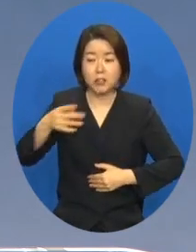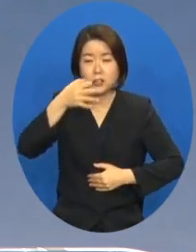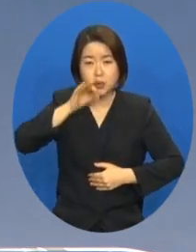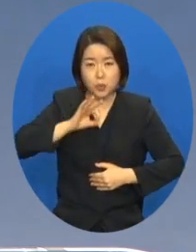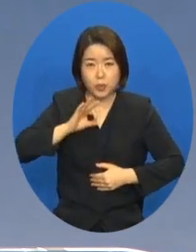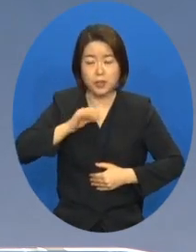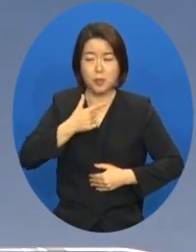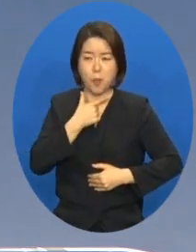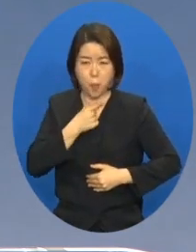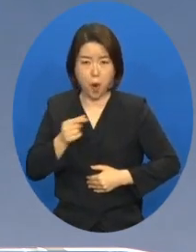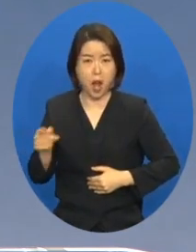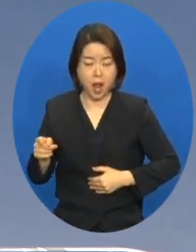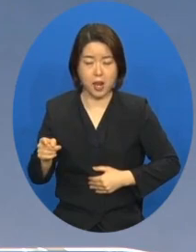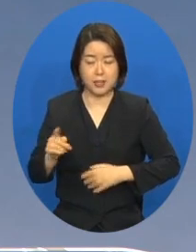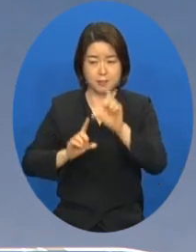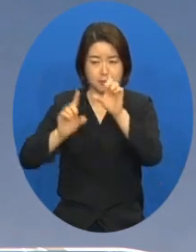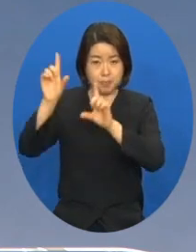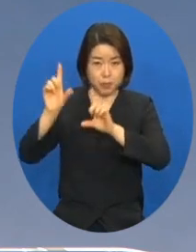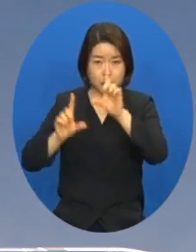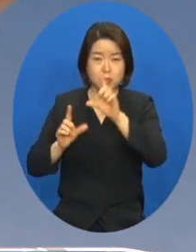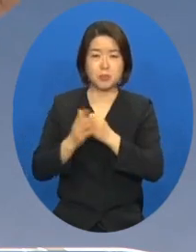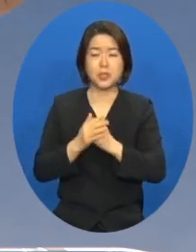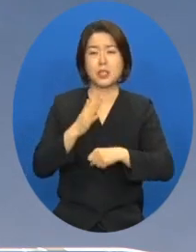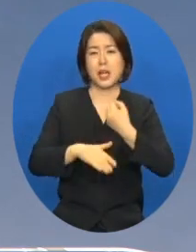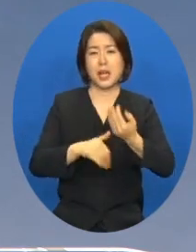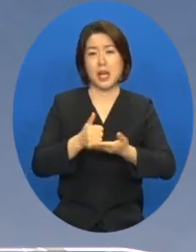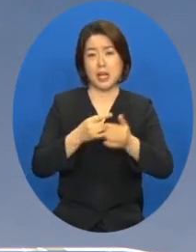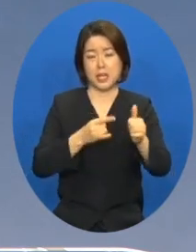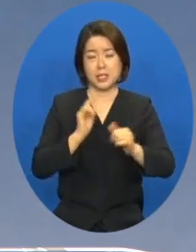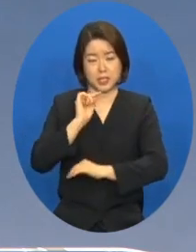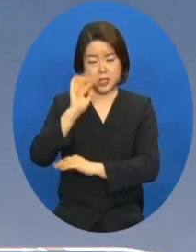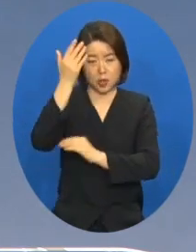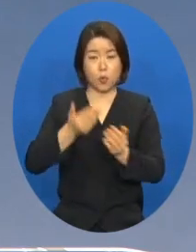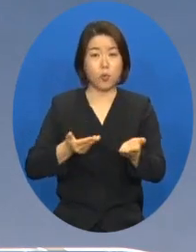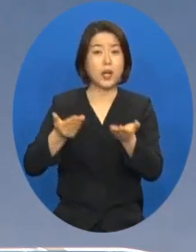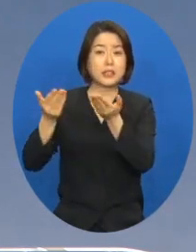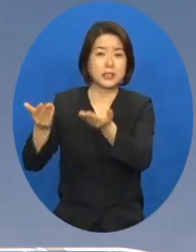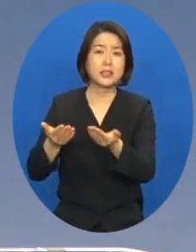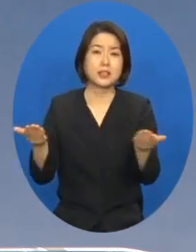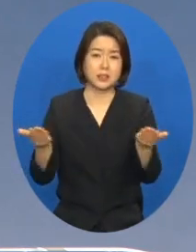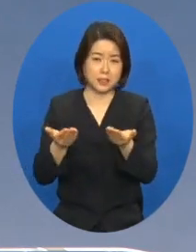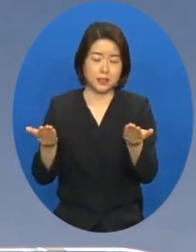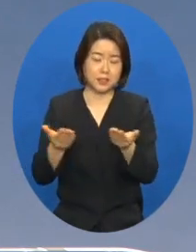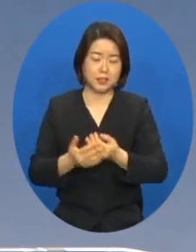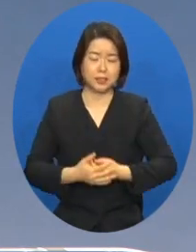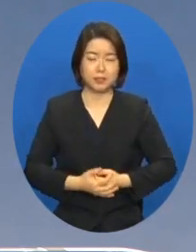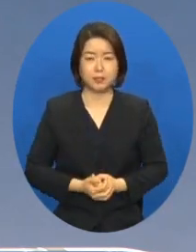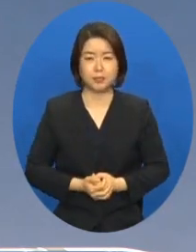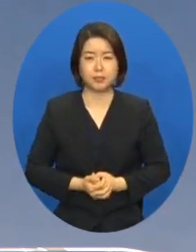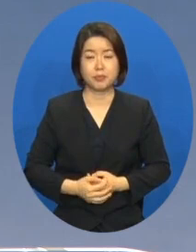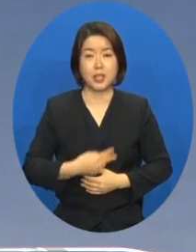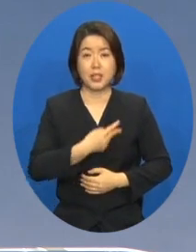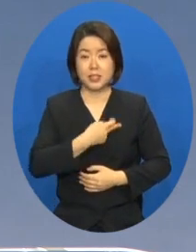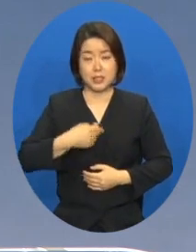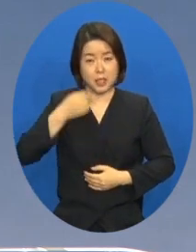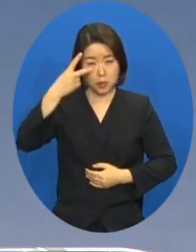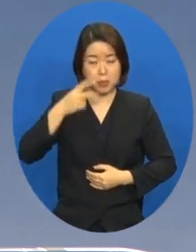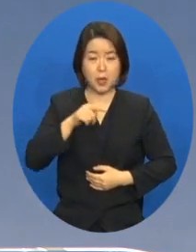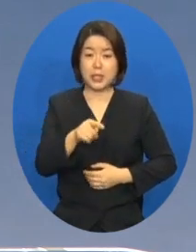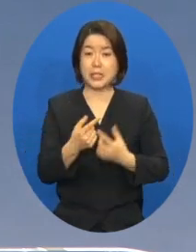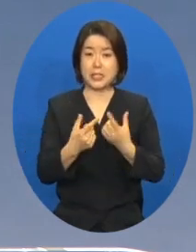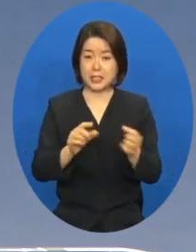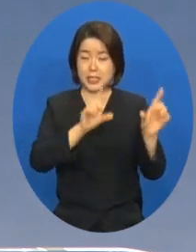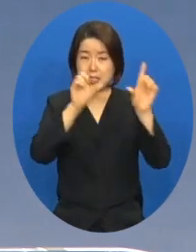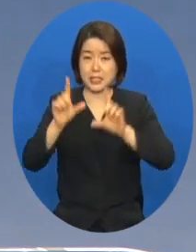구하는 그 태도가 하나님께 영광을 돌리는 것이라는 겁니다. 사도 바울이 이렇게 살았던